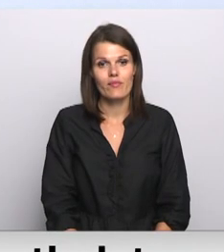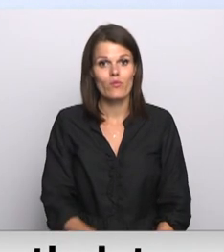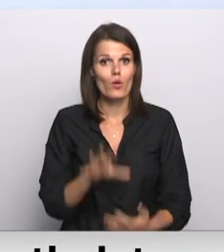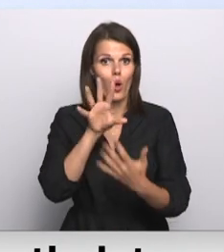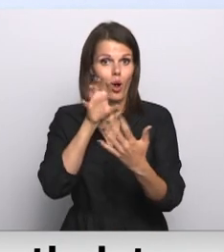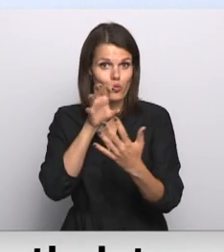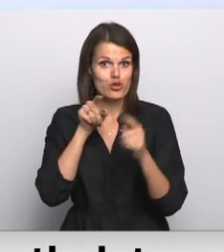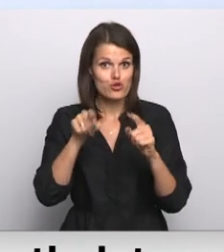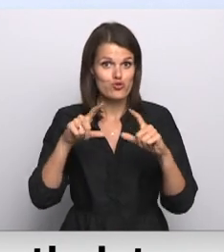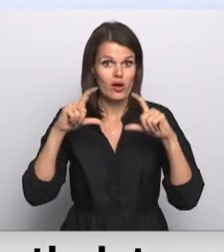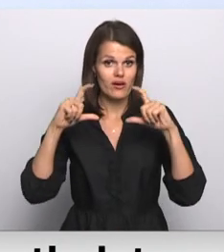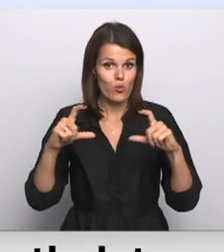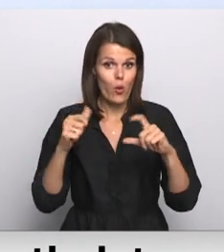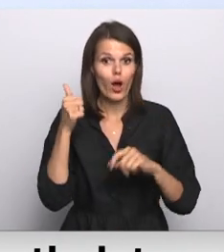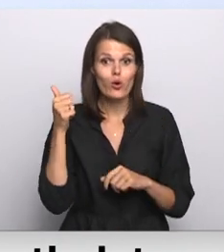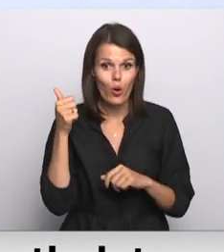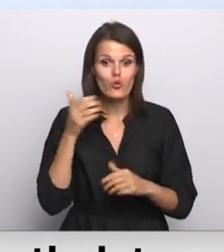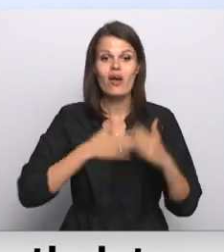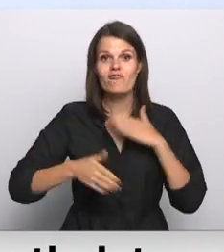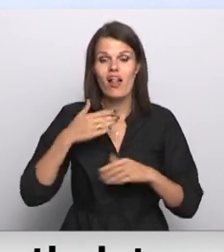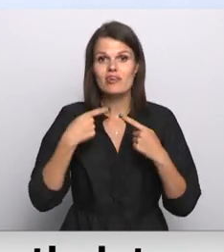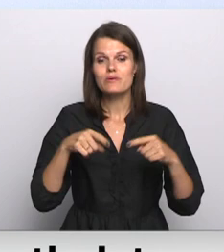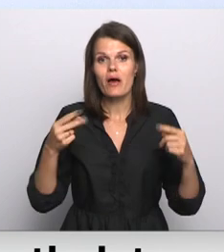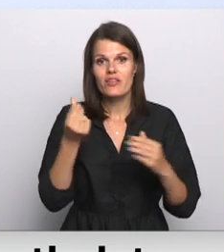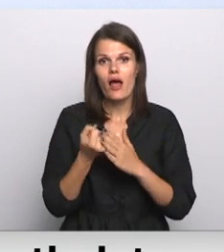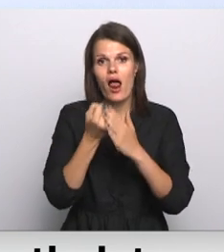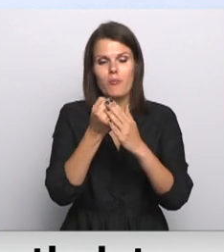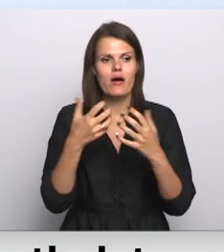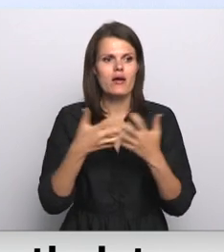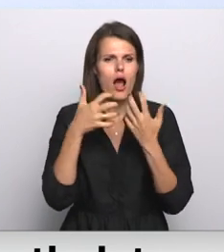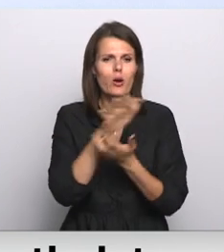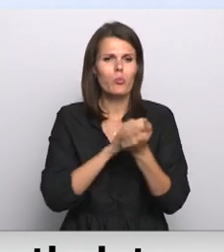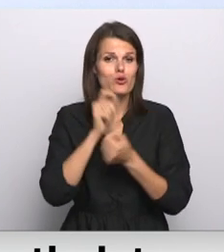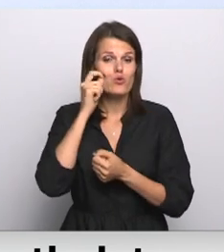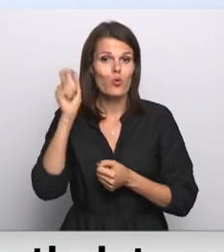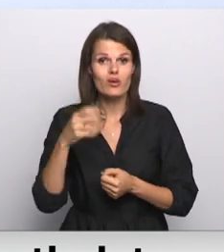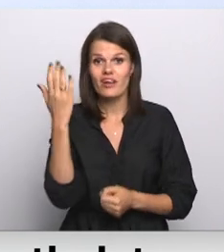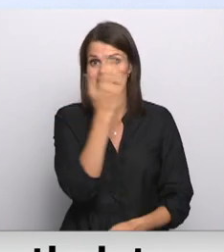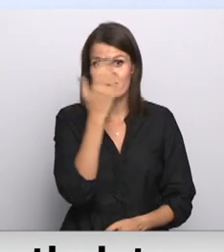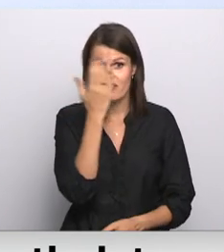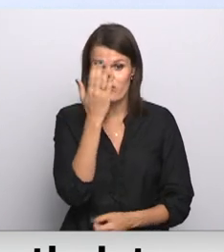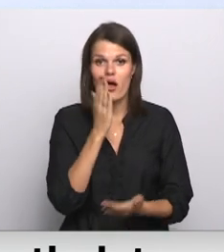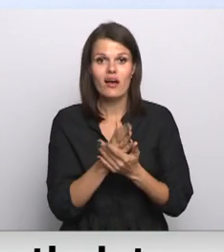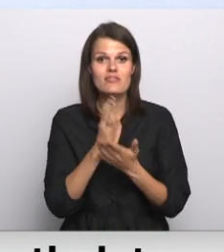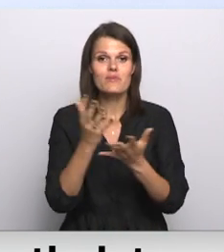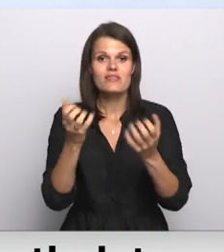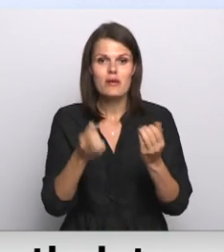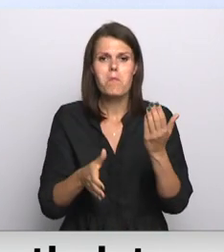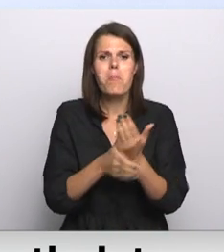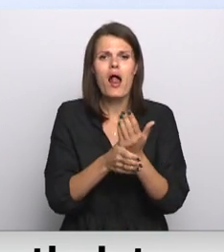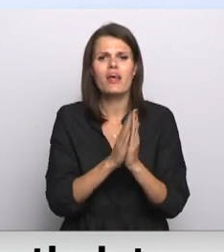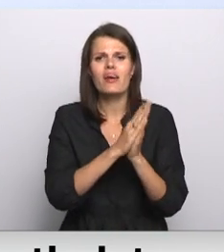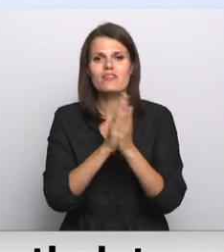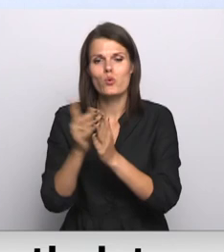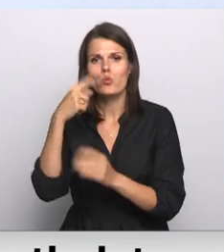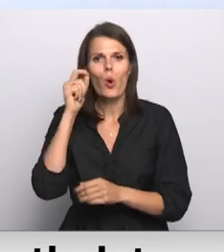Noskanējiet šo kvadrātkodu, ja vēlaties materiāli atbalstīt kara plosītās Ukrainas kino. Esam saņēmuši palīgā saucienu